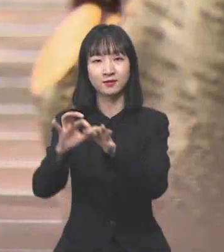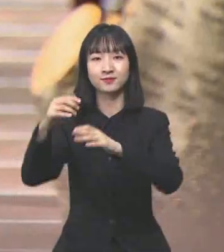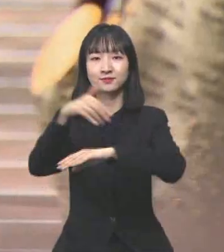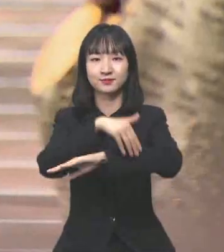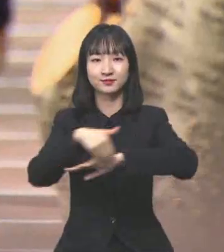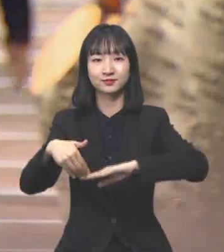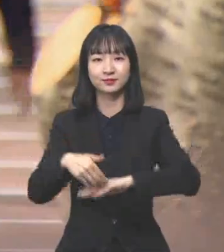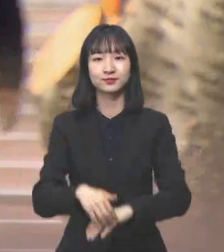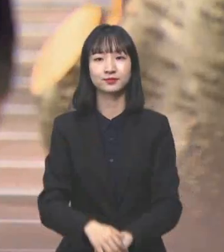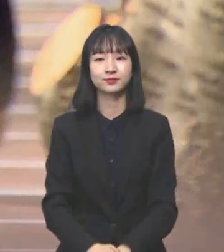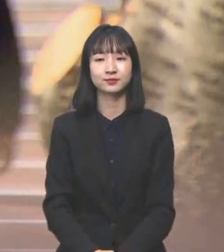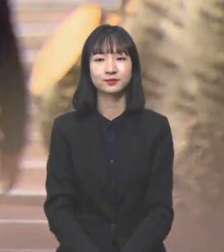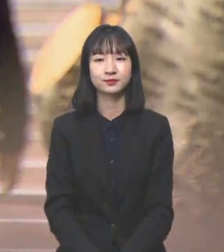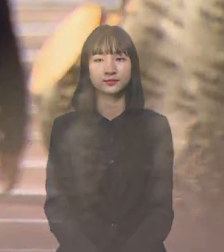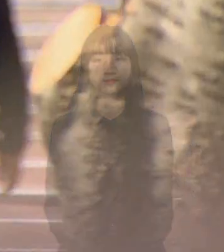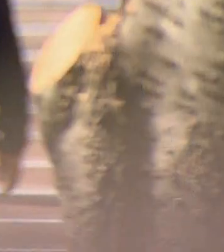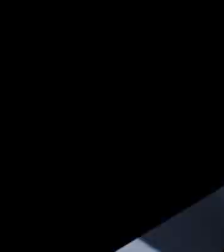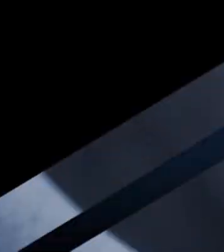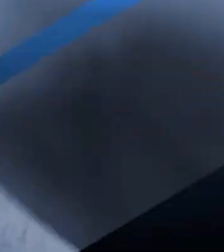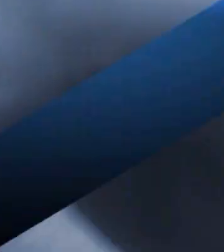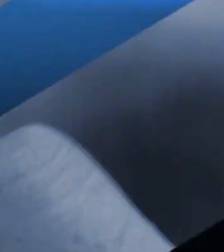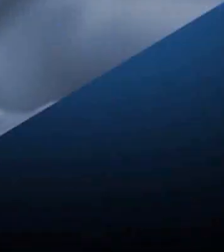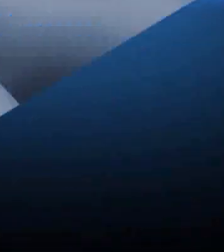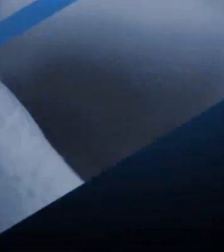tv 뉴스 이정 합니다